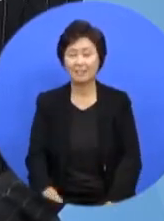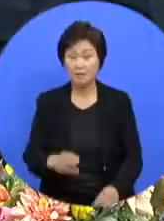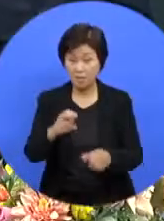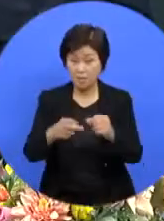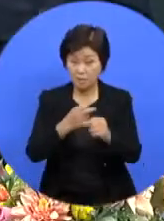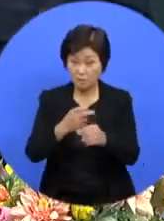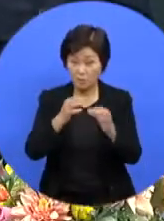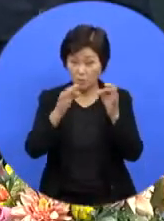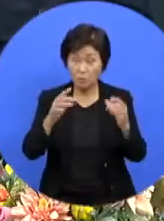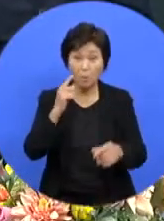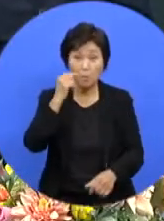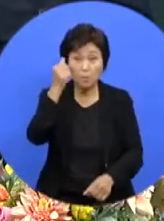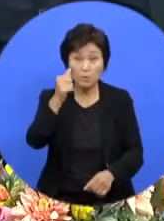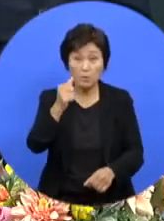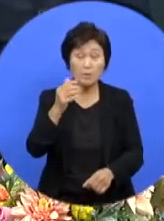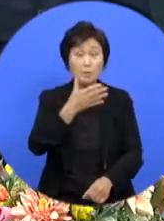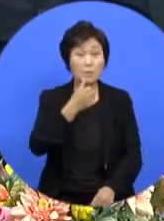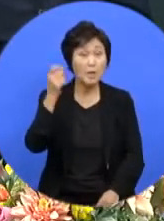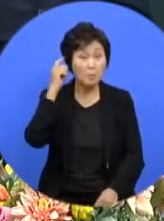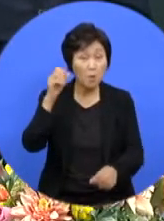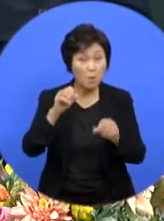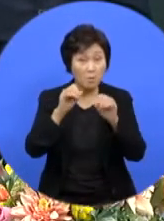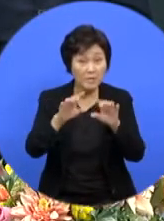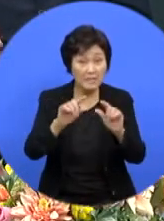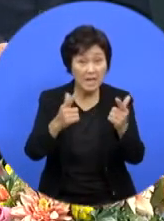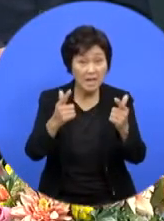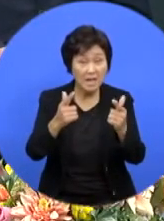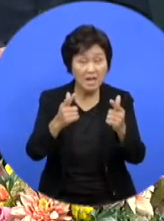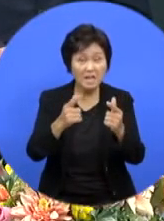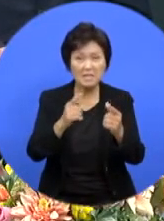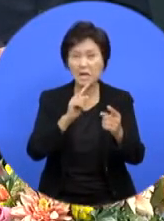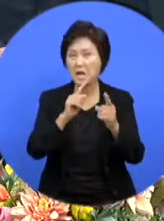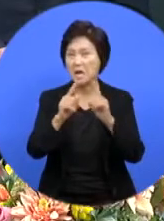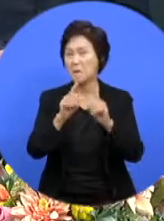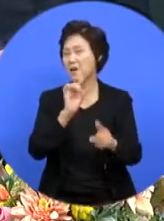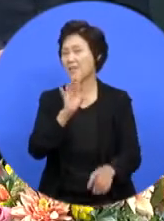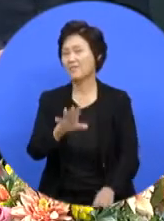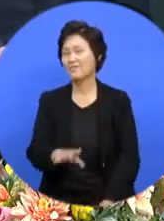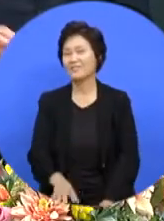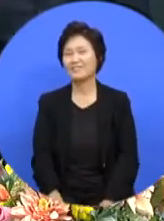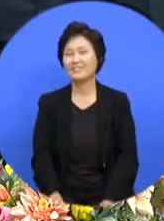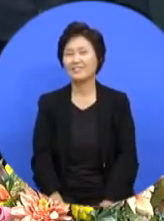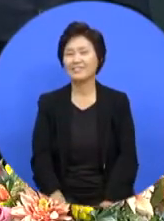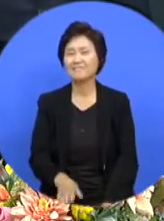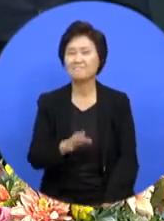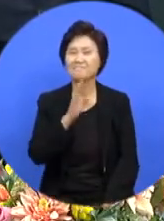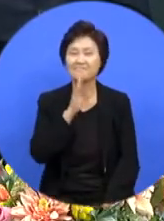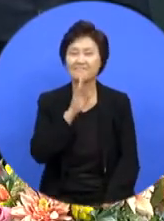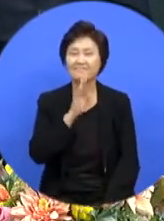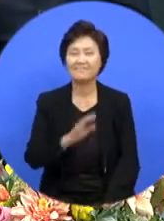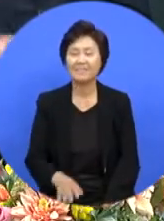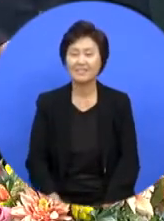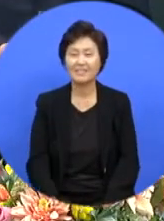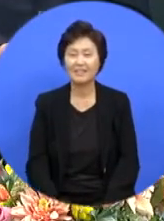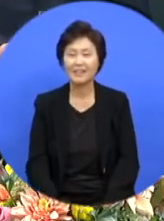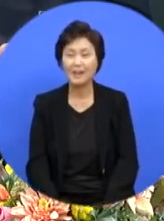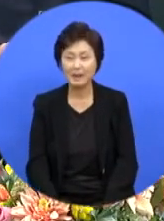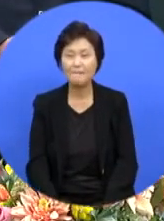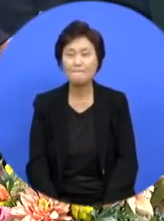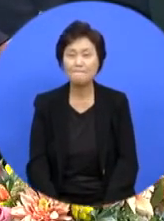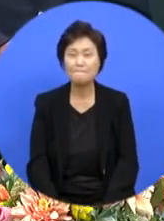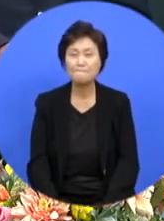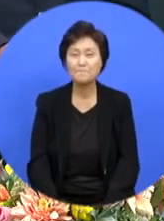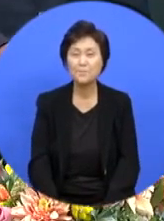나가시죠. 이렇게 몇 번 했는데 네. 가볍게 흘려들고. 그러니까 예예. 아, 예. 그리고 이제 그걸 하셨대요. 네네네. 질문을 많이 하시거든요. 네. 아